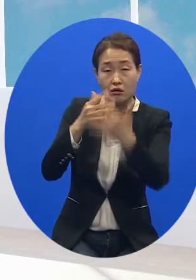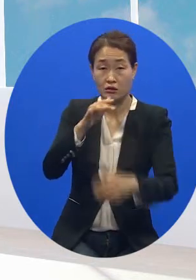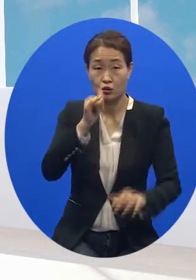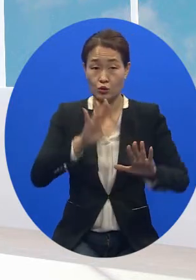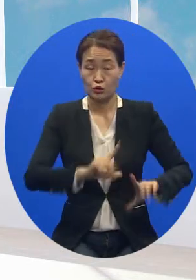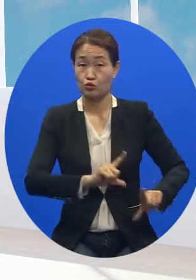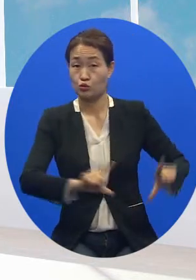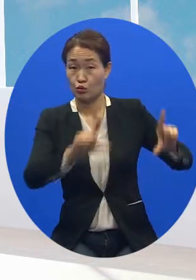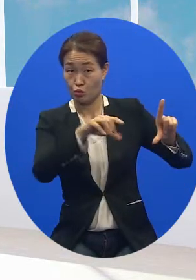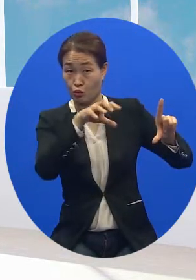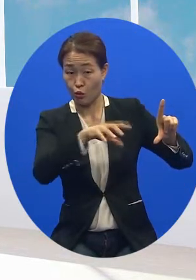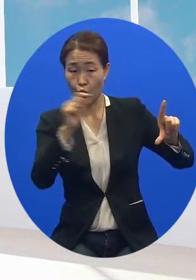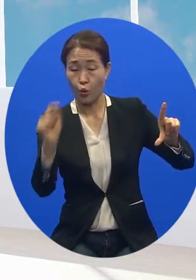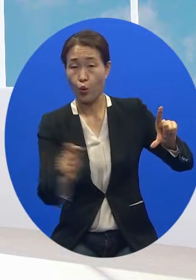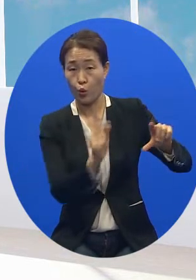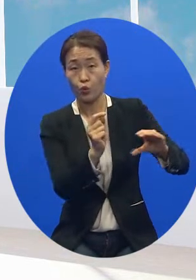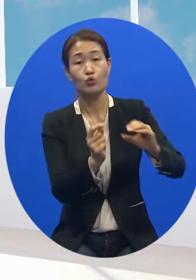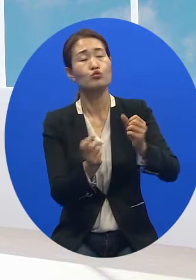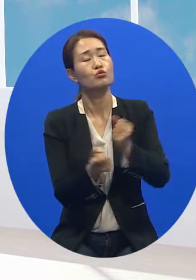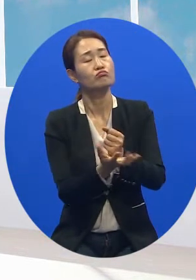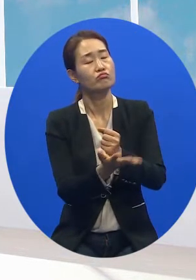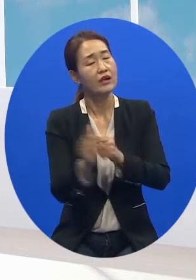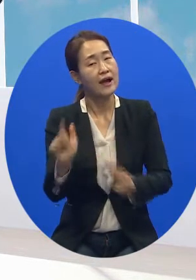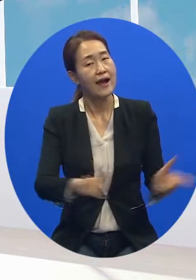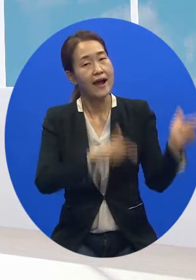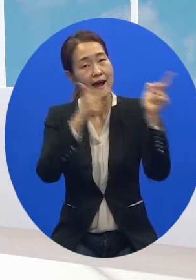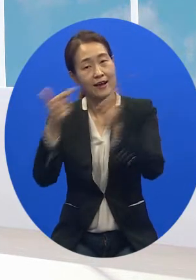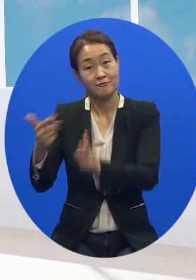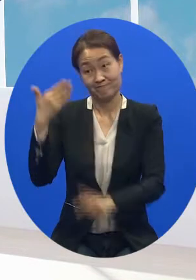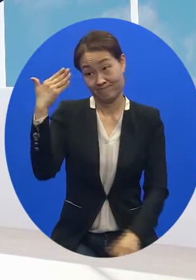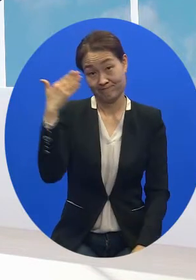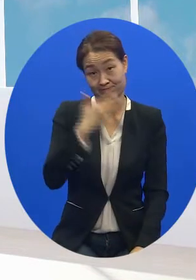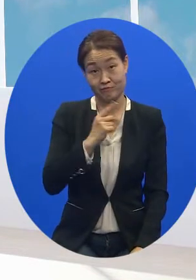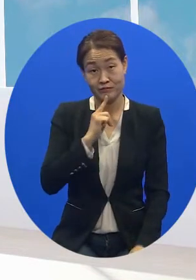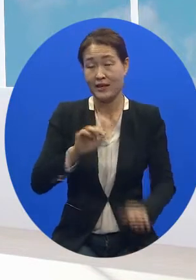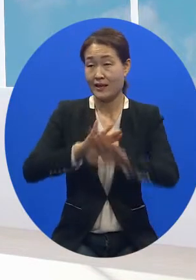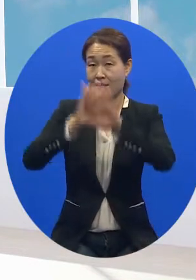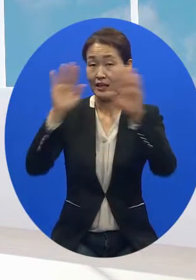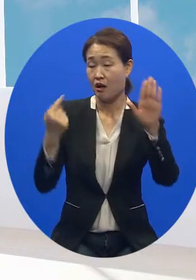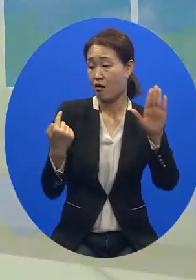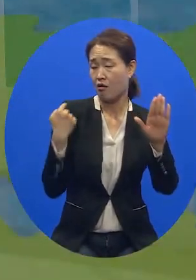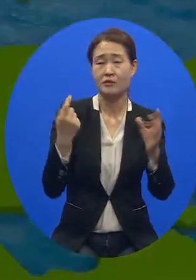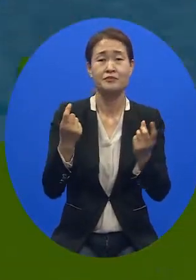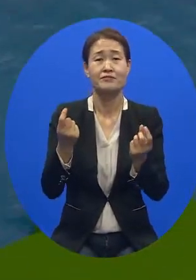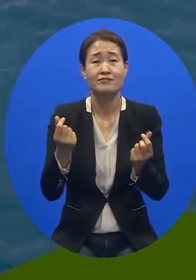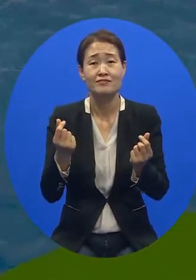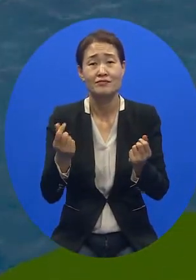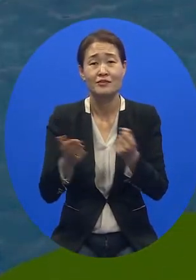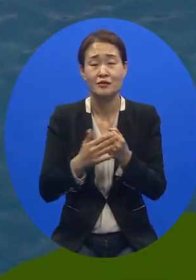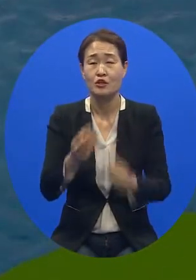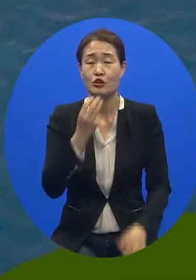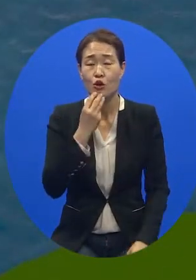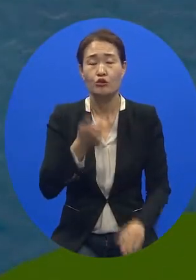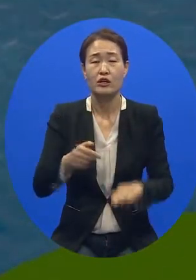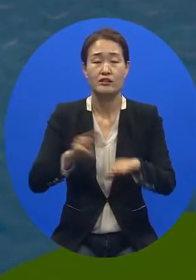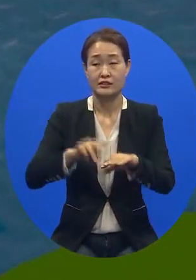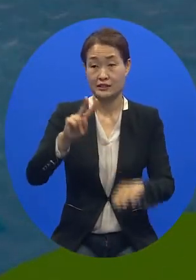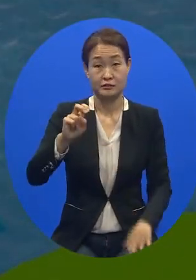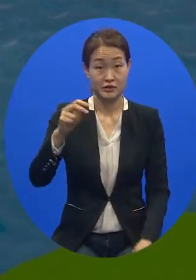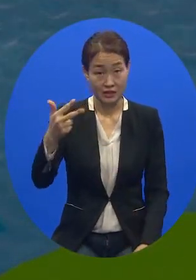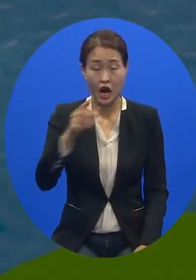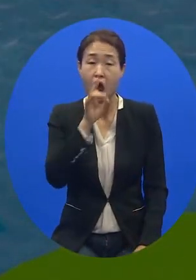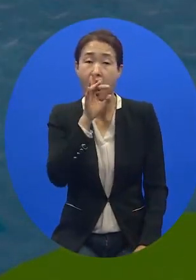오늘 전국이 동해상에 위치한 고기압의 영향으로 종일 맑겠습니다. 낮 기온은 어제와 비슷해서 서울,